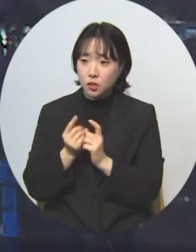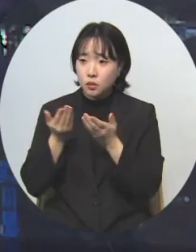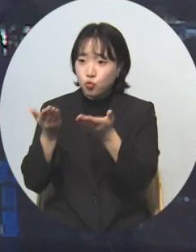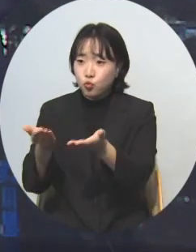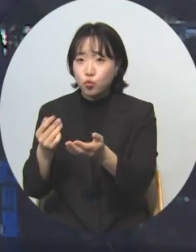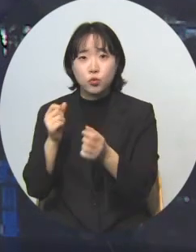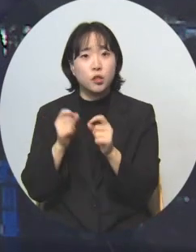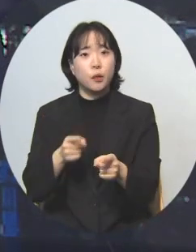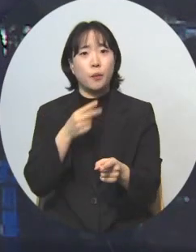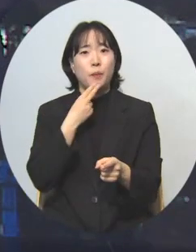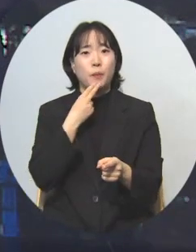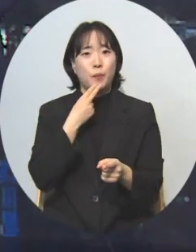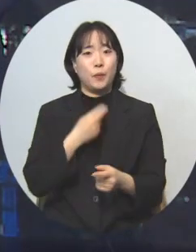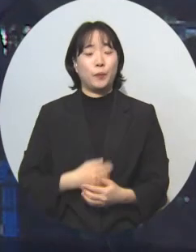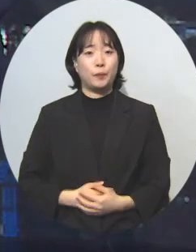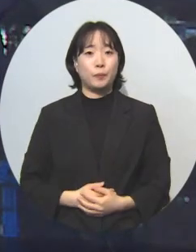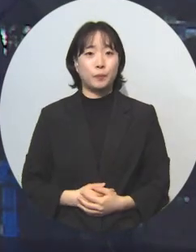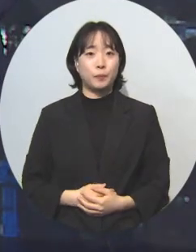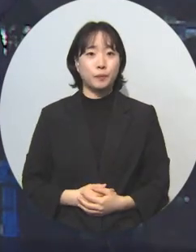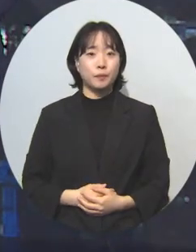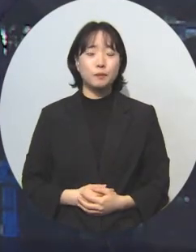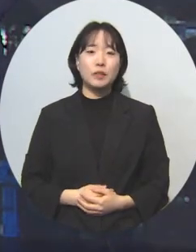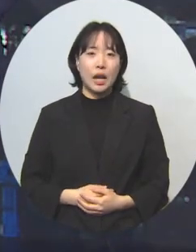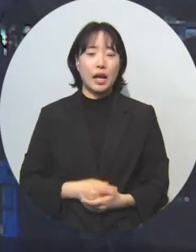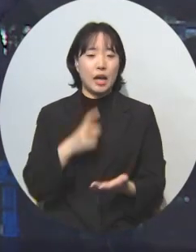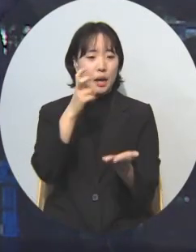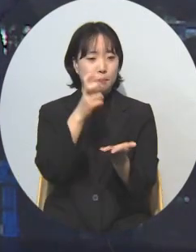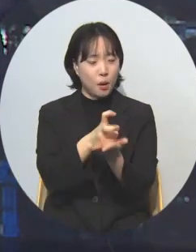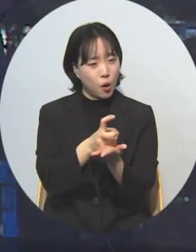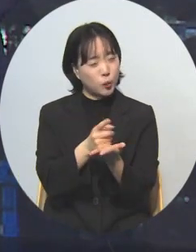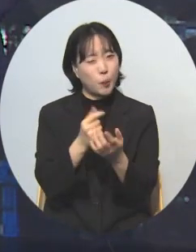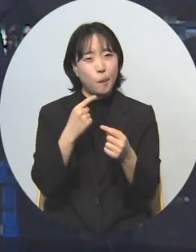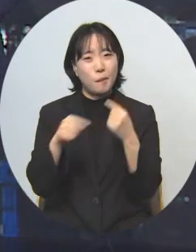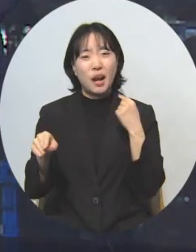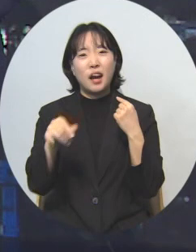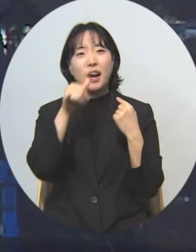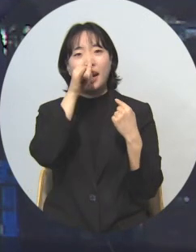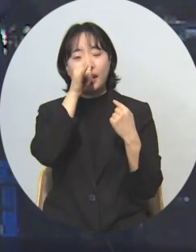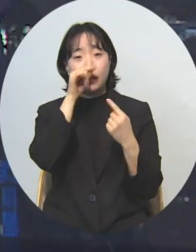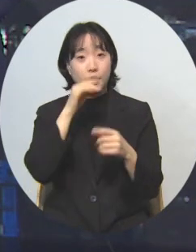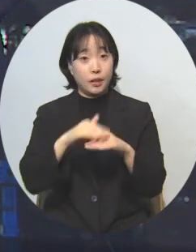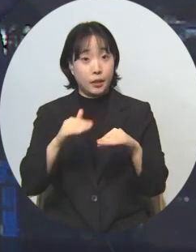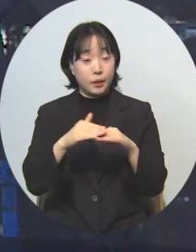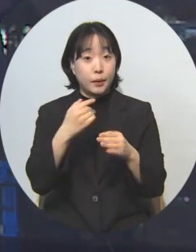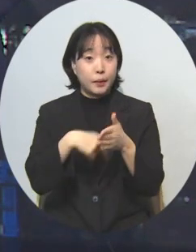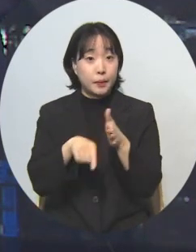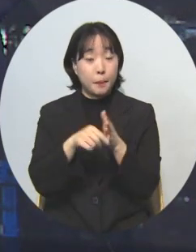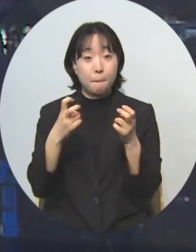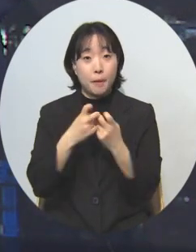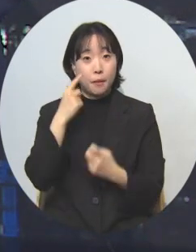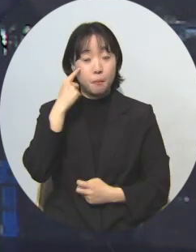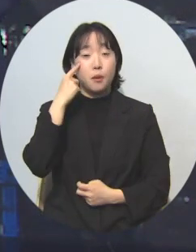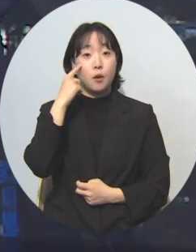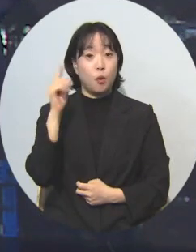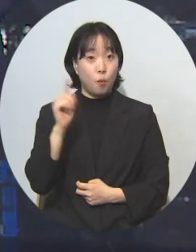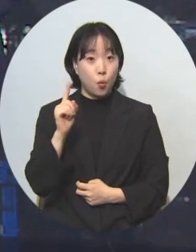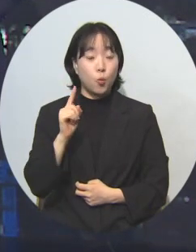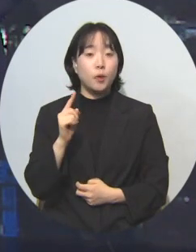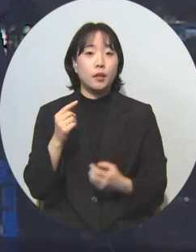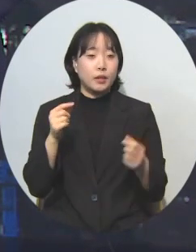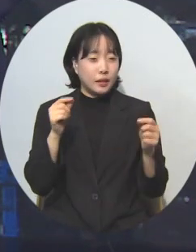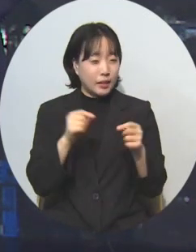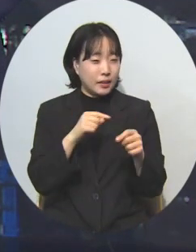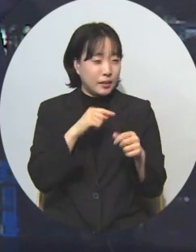되는 겁니다 제도와 현장에이 같은 어긋남을 해소하기 위한 묘책은 단축 근무자의 업무를